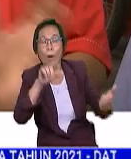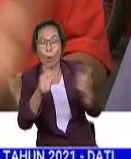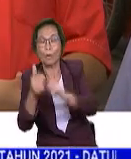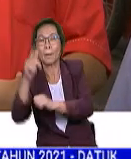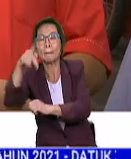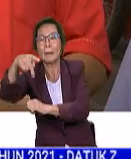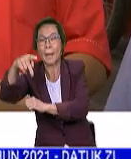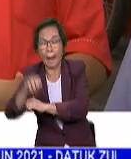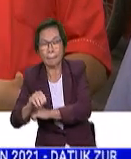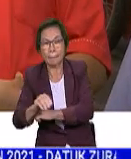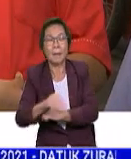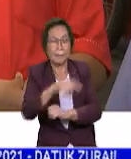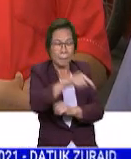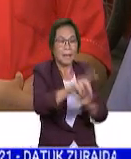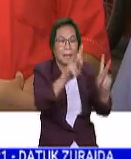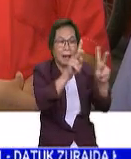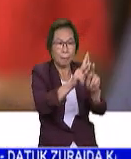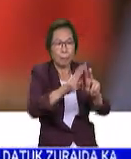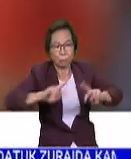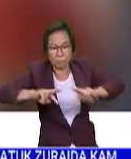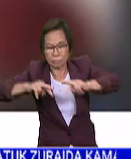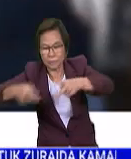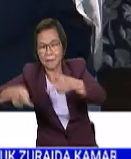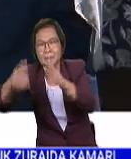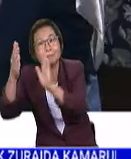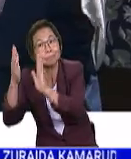membandarkan kawasan desa